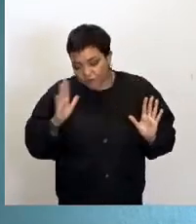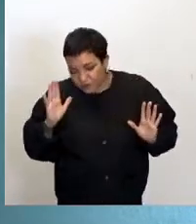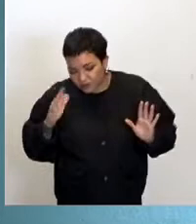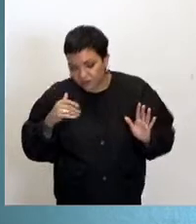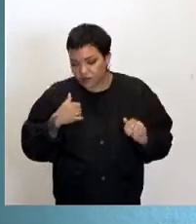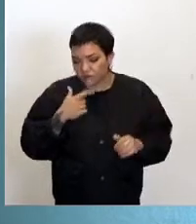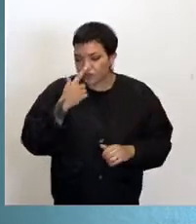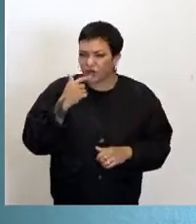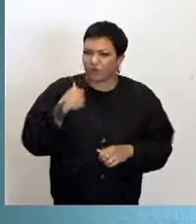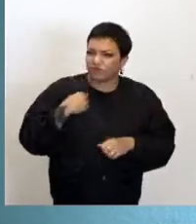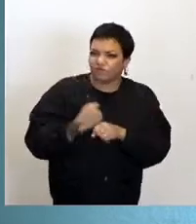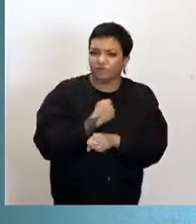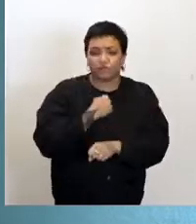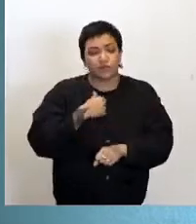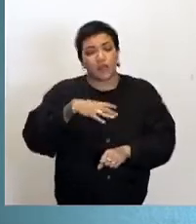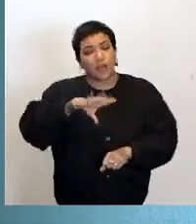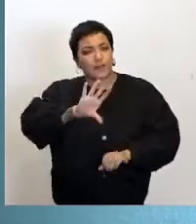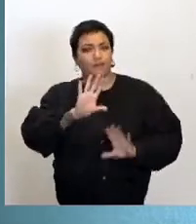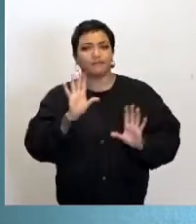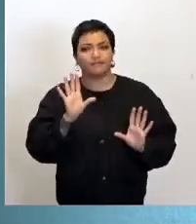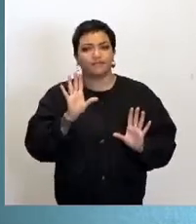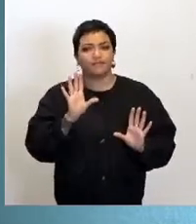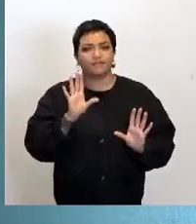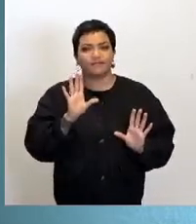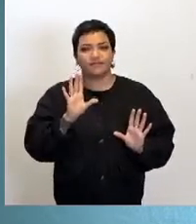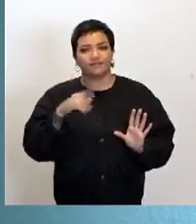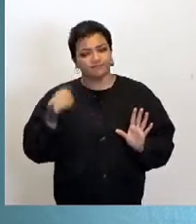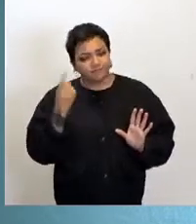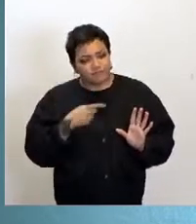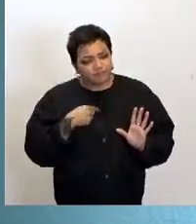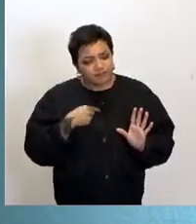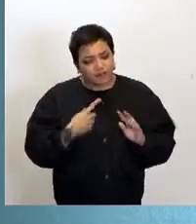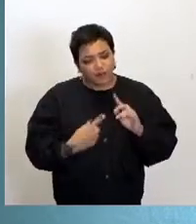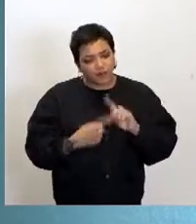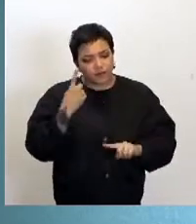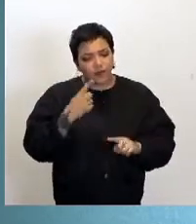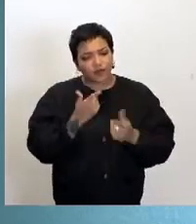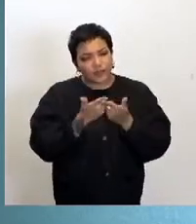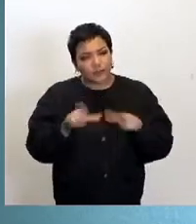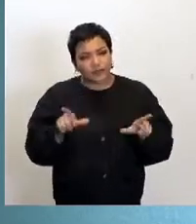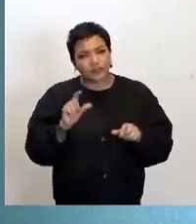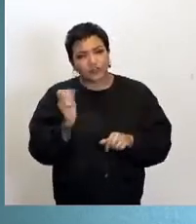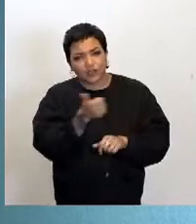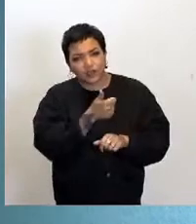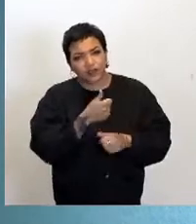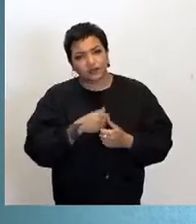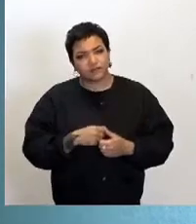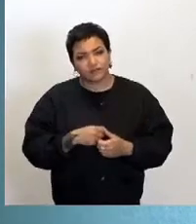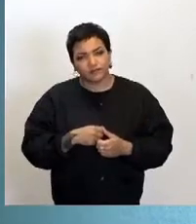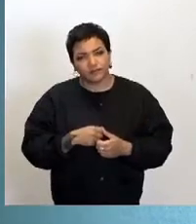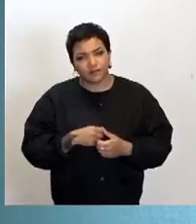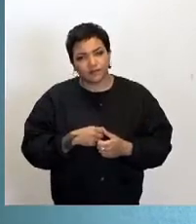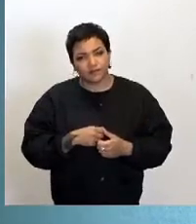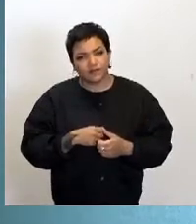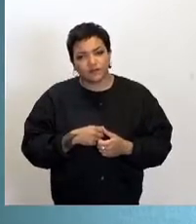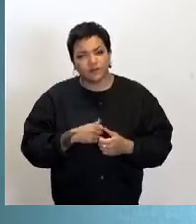m'égratigne un petit peu, et je suis tellement attaché, on est tellement attaché à nos libertés qu'on ne voudrait pas voir